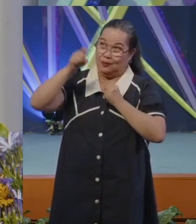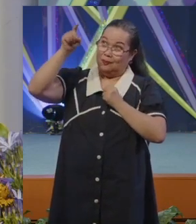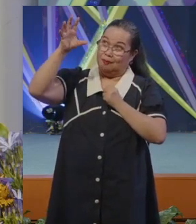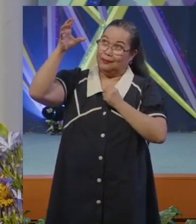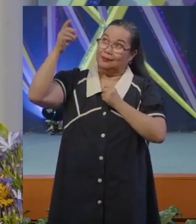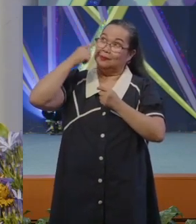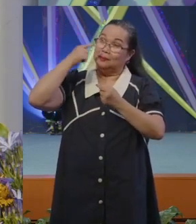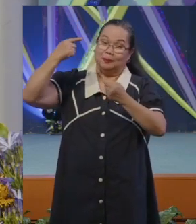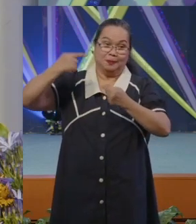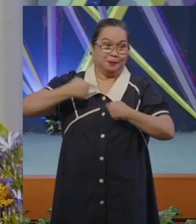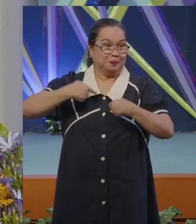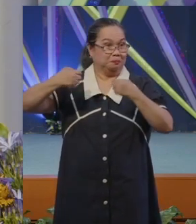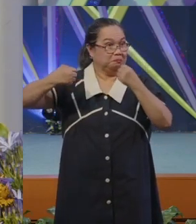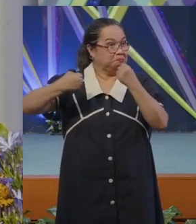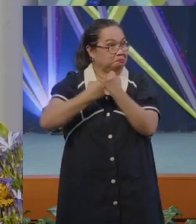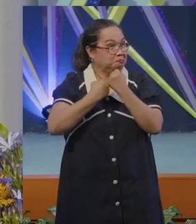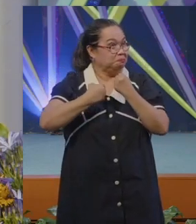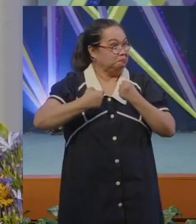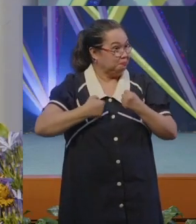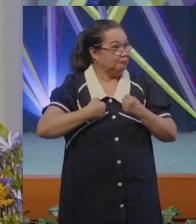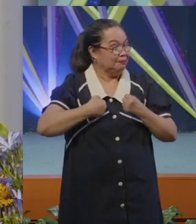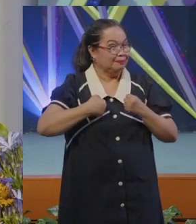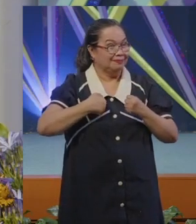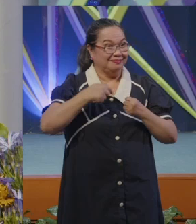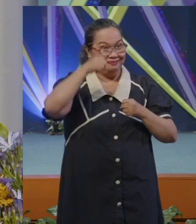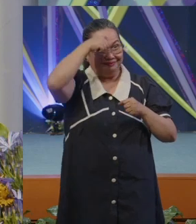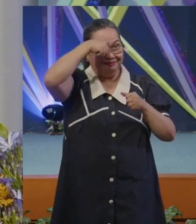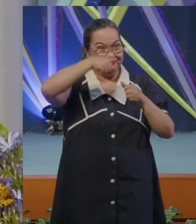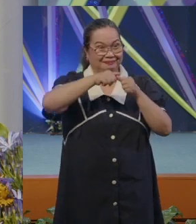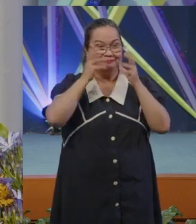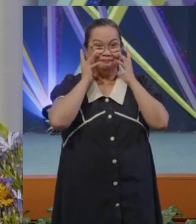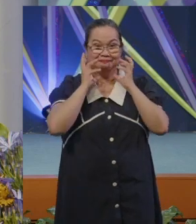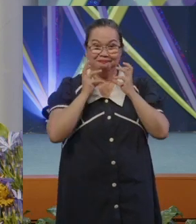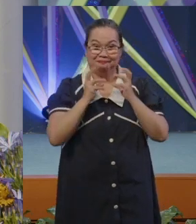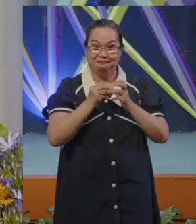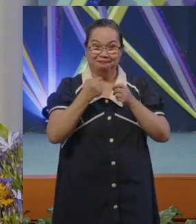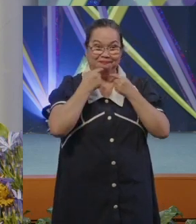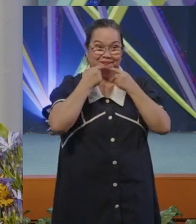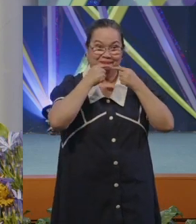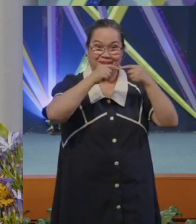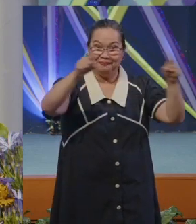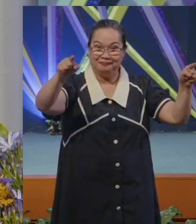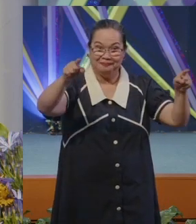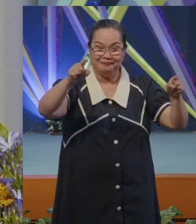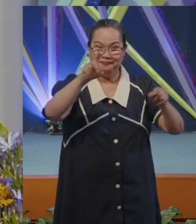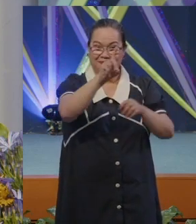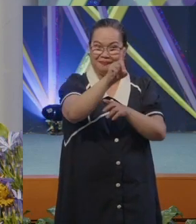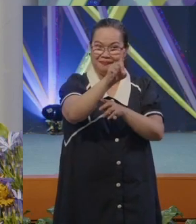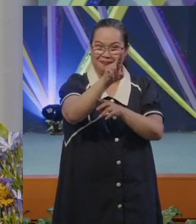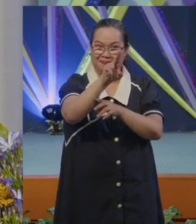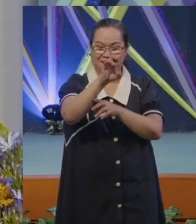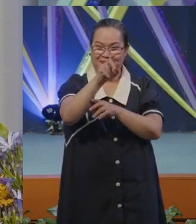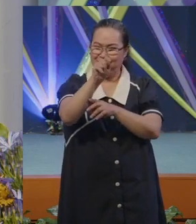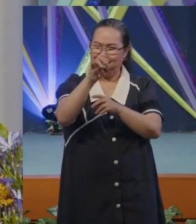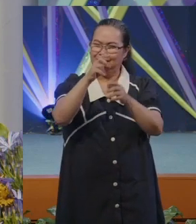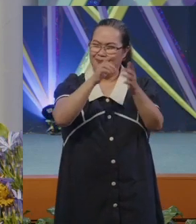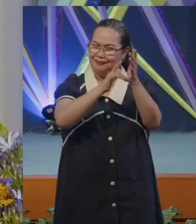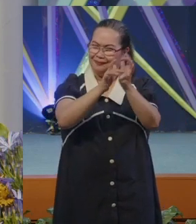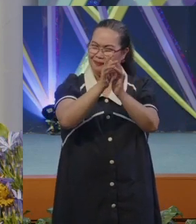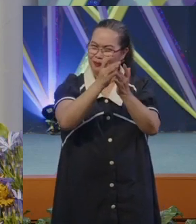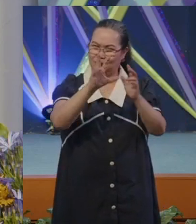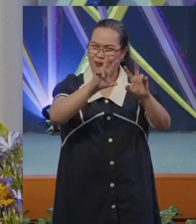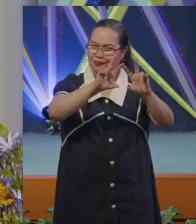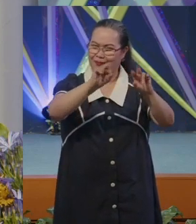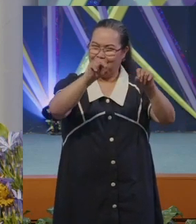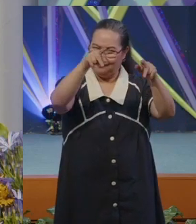Diyos. Narinig din ni Joshua si Moses, idiniklara ang katiyakan nito sa lahat. Sabi niya sa Deuteronomy 11:25, No